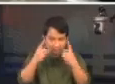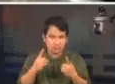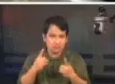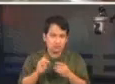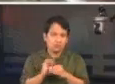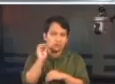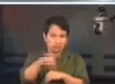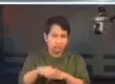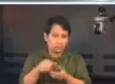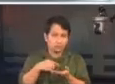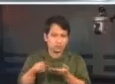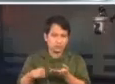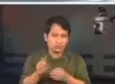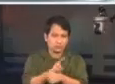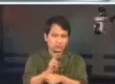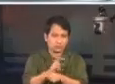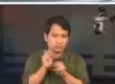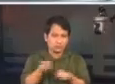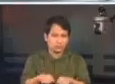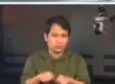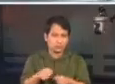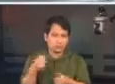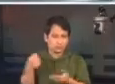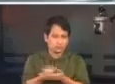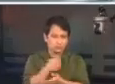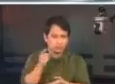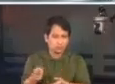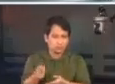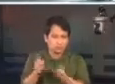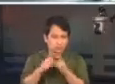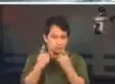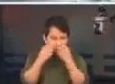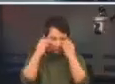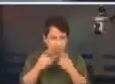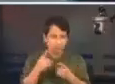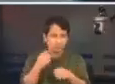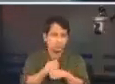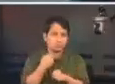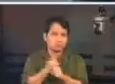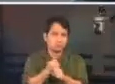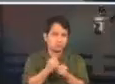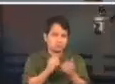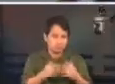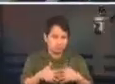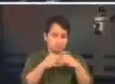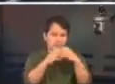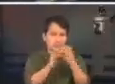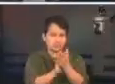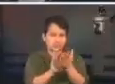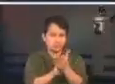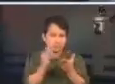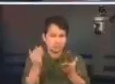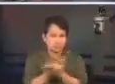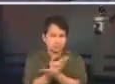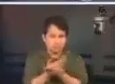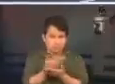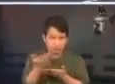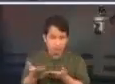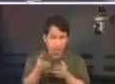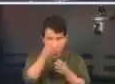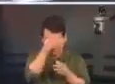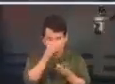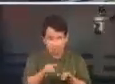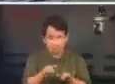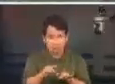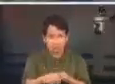underspending nito. Patunay ang pagkabigo ng ahensya na magpagawa ng mga paaralan, bumili ng computer at kumuha